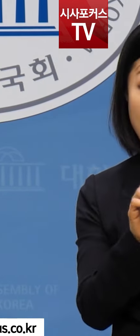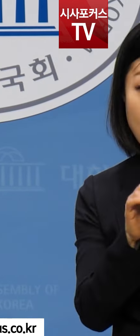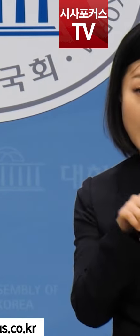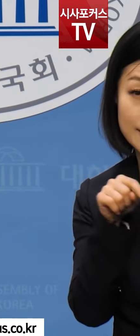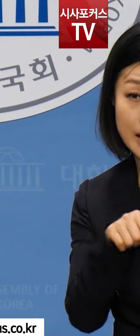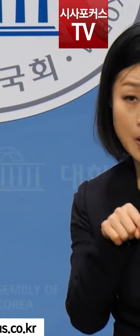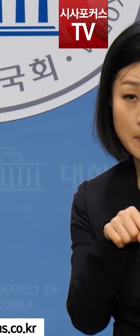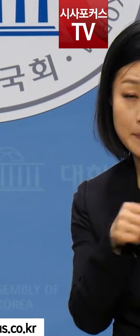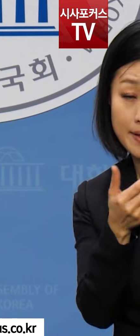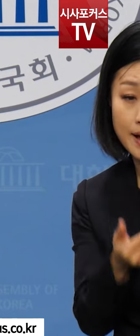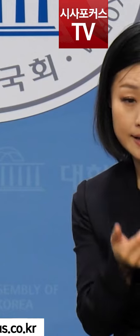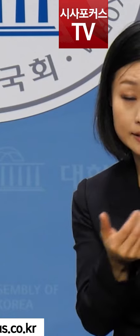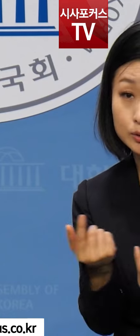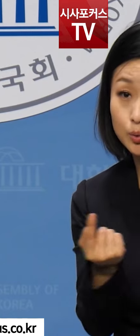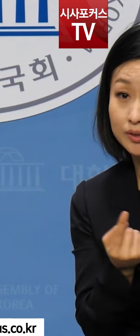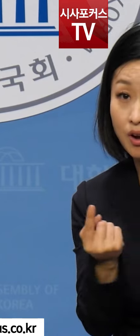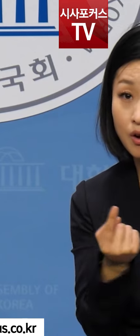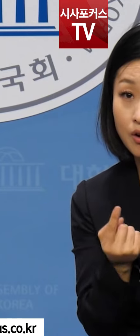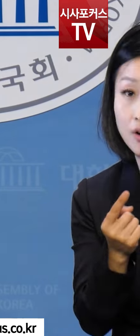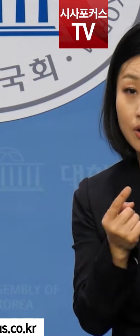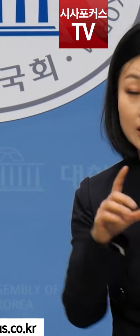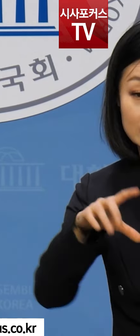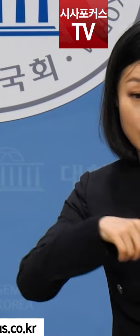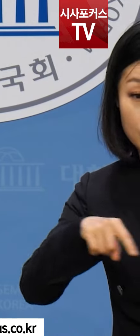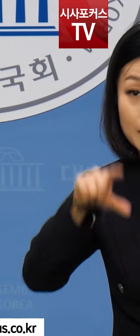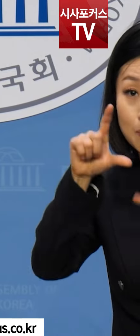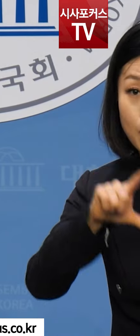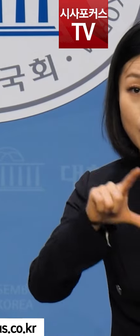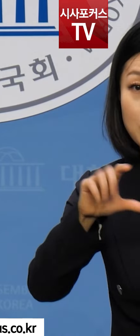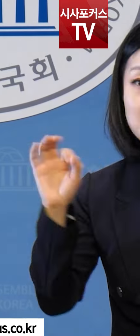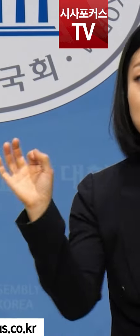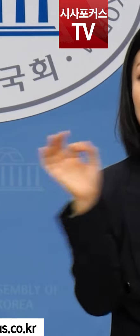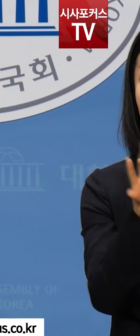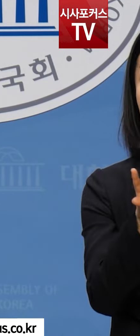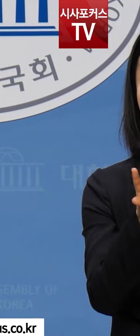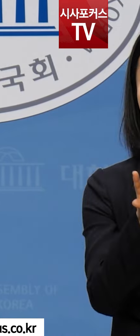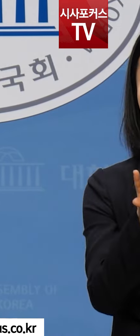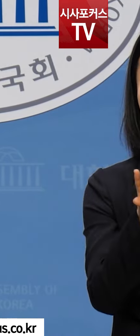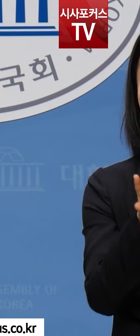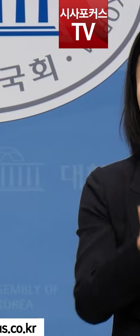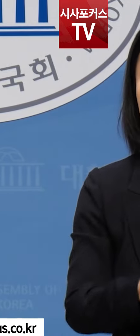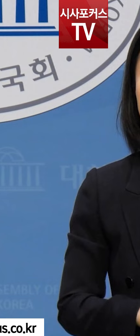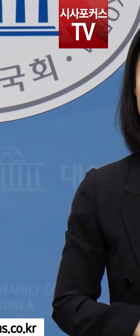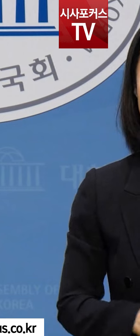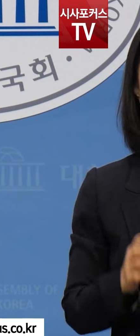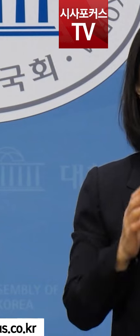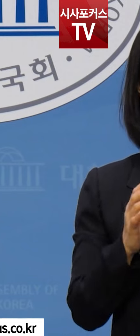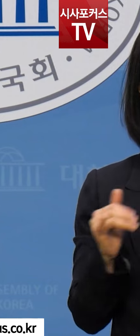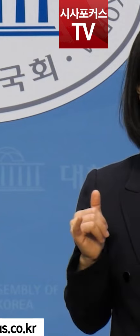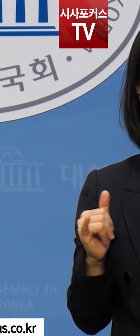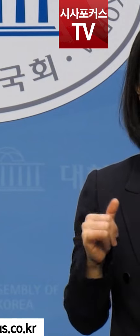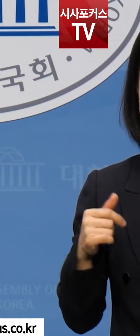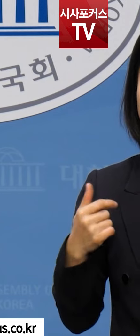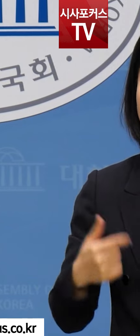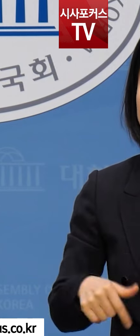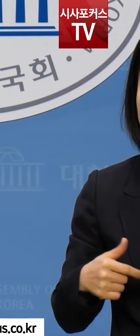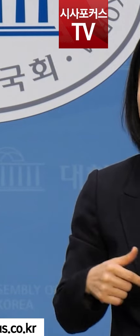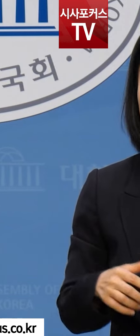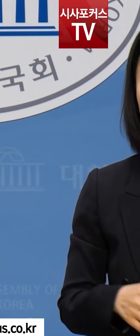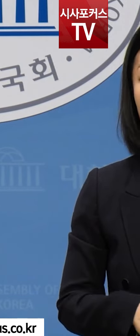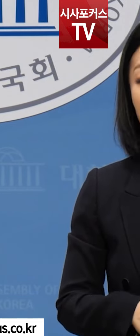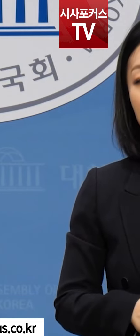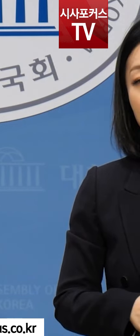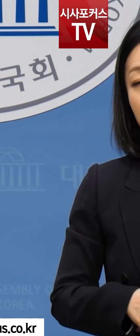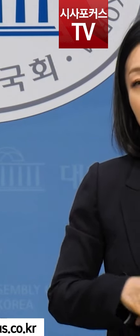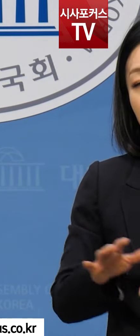타협, 갈등 조정의 정체 모습은 실종되었습니다. 국민들은 언제까지 의료대란의 고통